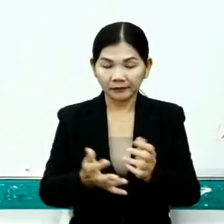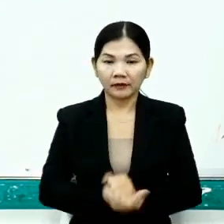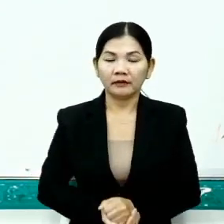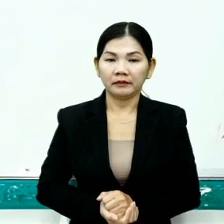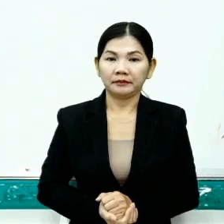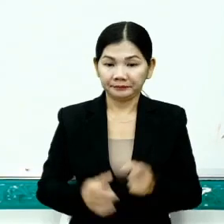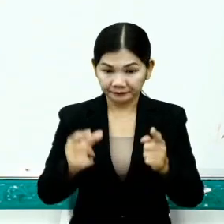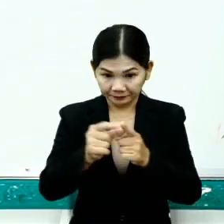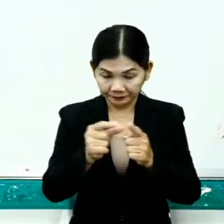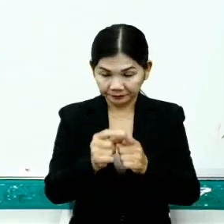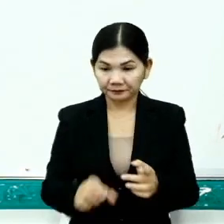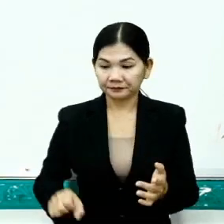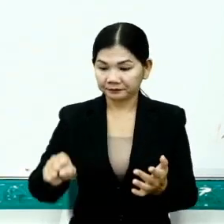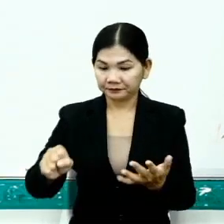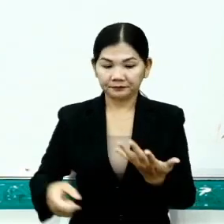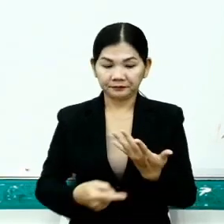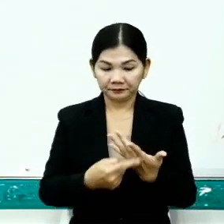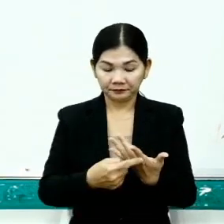ចានៅចាំអញ្ចឹងមានន័យថាម៉េចទៅពាក្យតេតាហ្នឹង